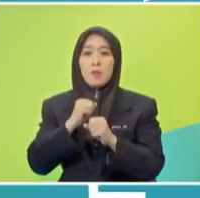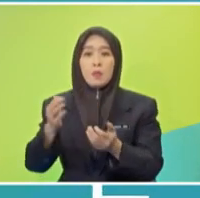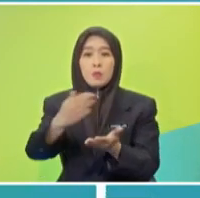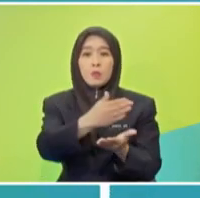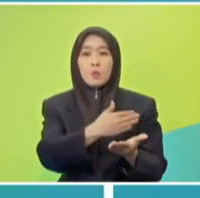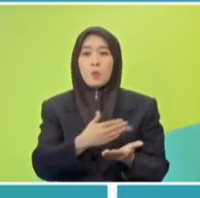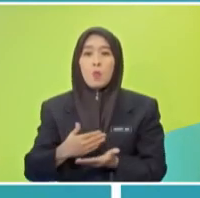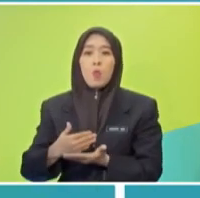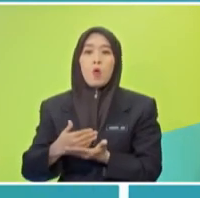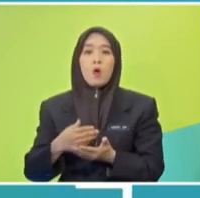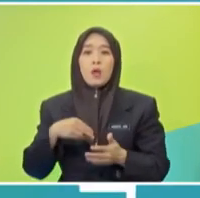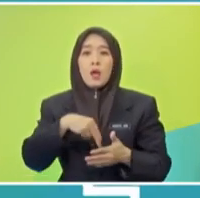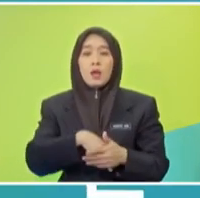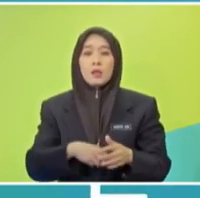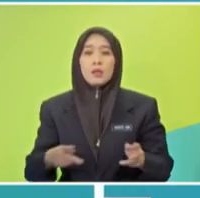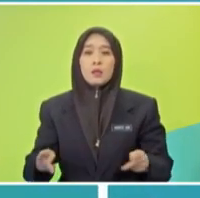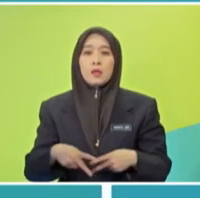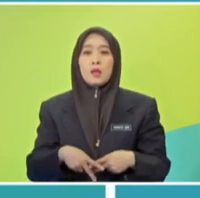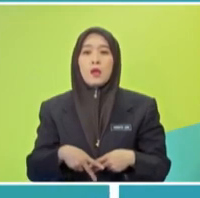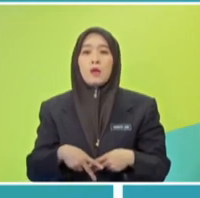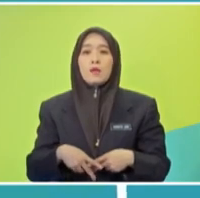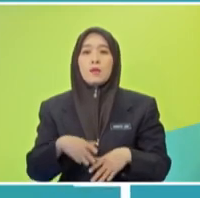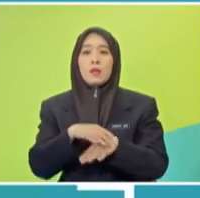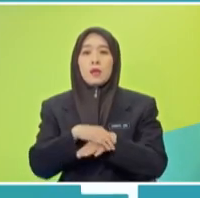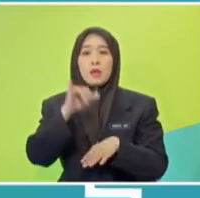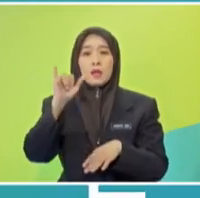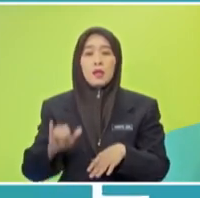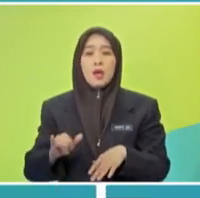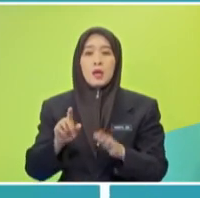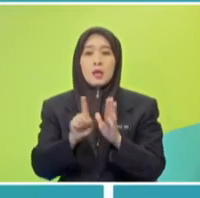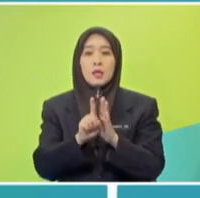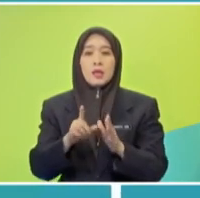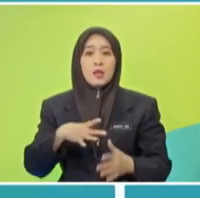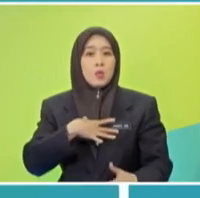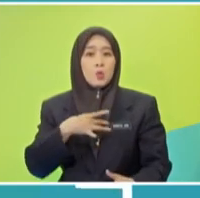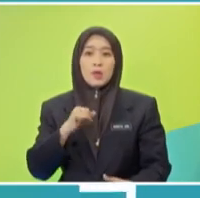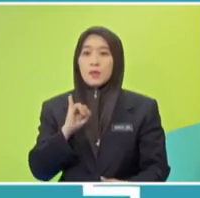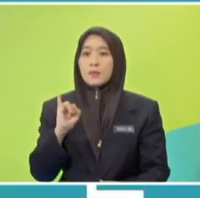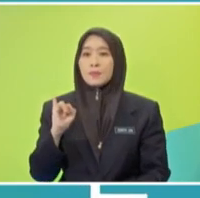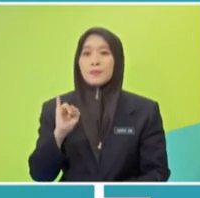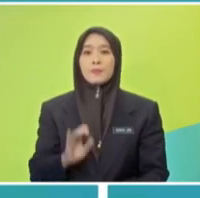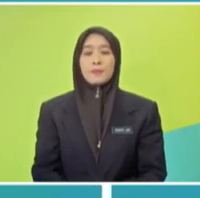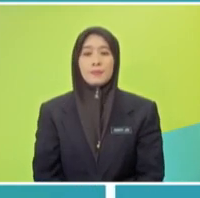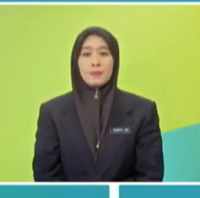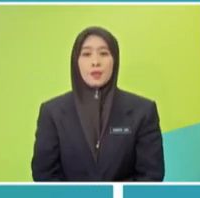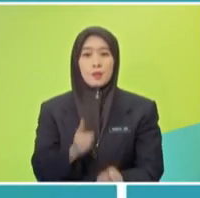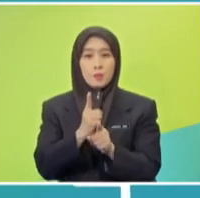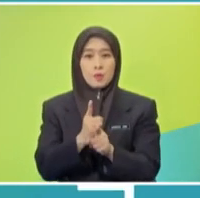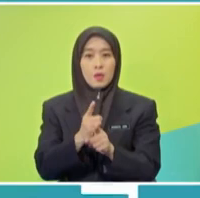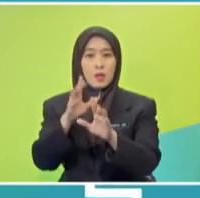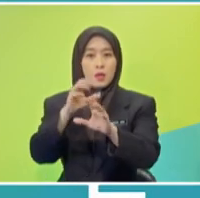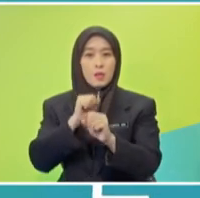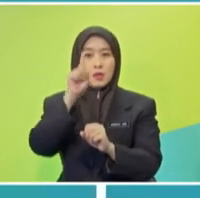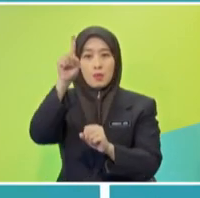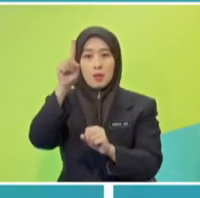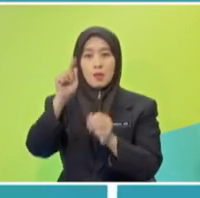tangan yang diminatinya Oke Betul tanya pada Hana cek Ditambah Satu Bintang lagi untuk